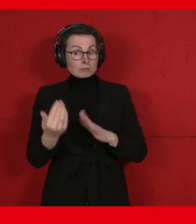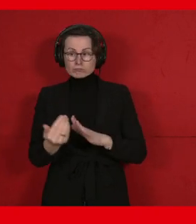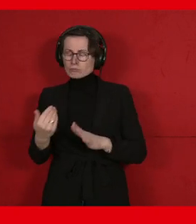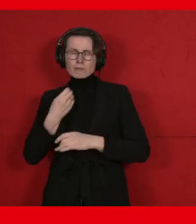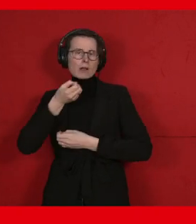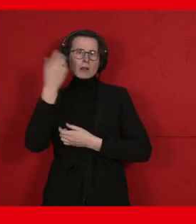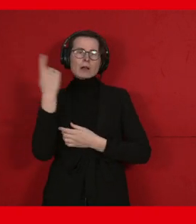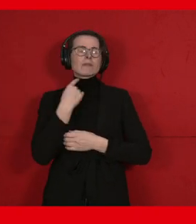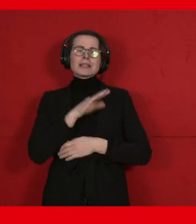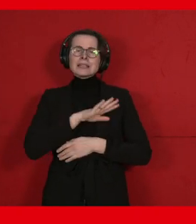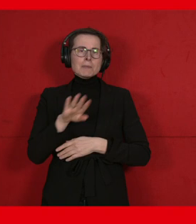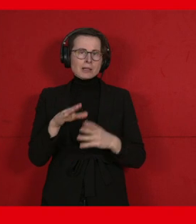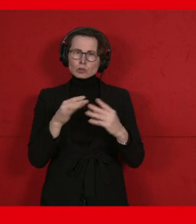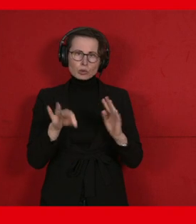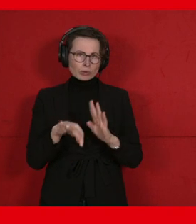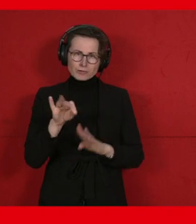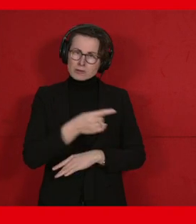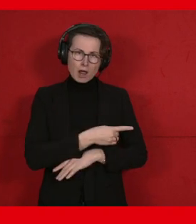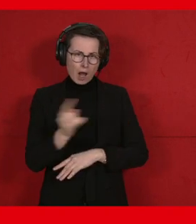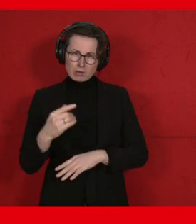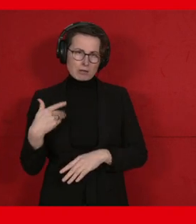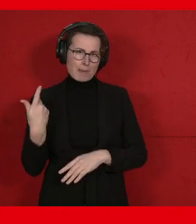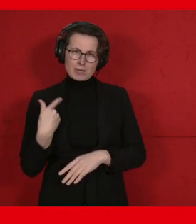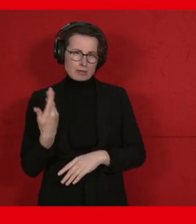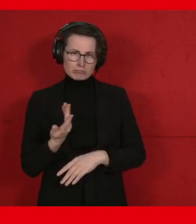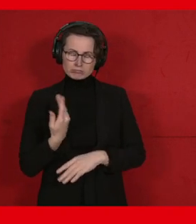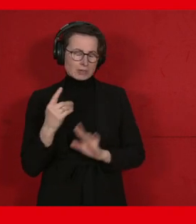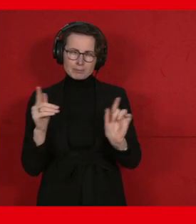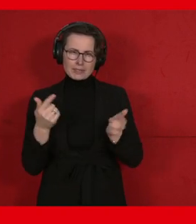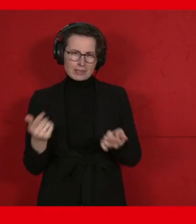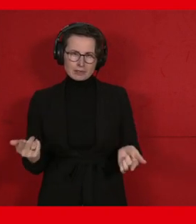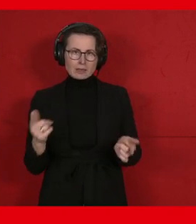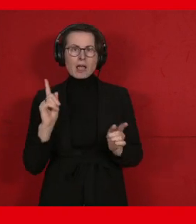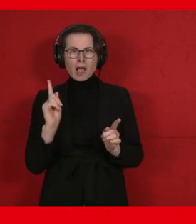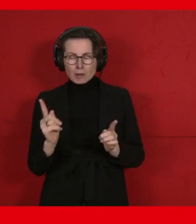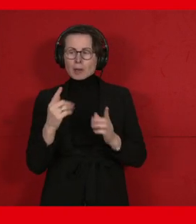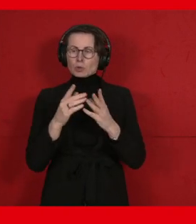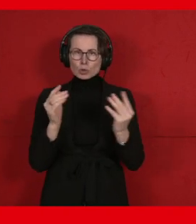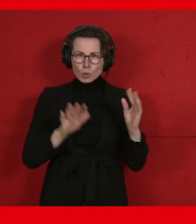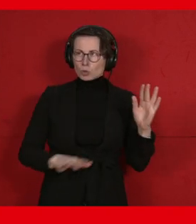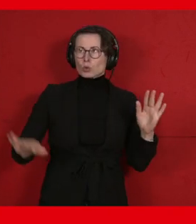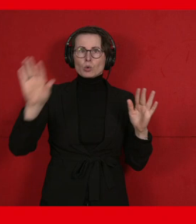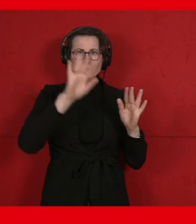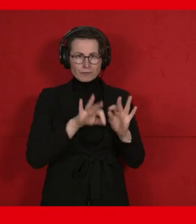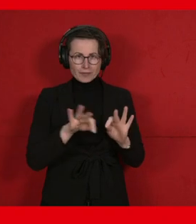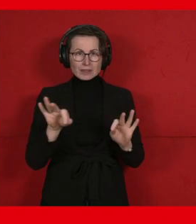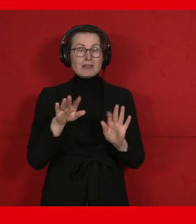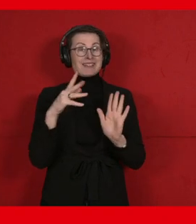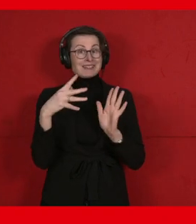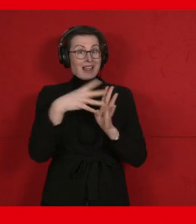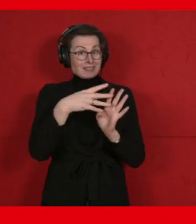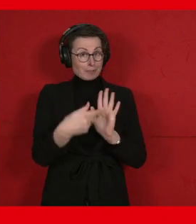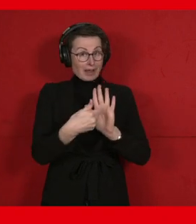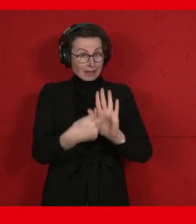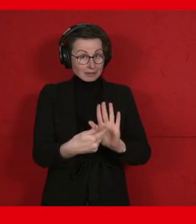wir werden nie eine Lösung finden, die alle zufrieden stellt. Aber wir werden eine Lösung finden, die transparent ist und wo